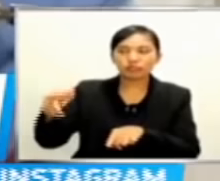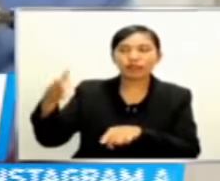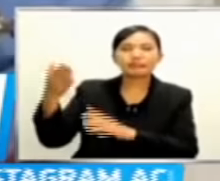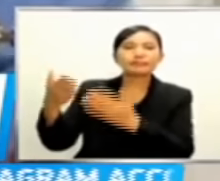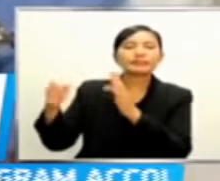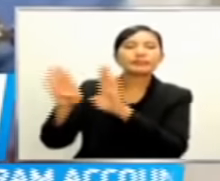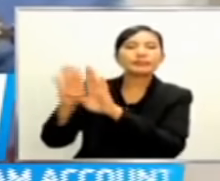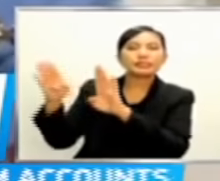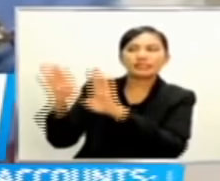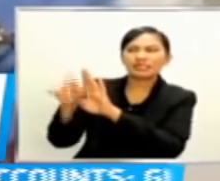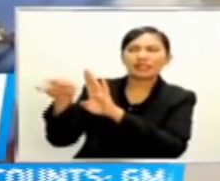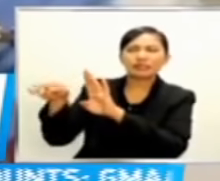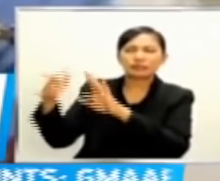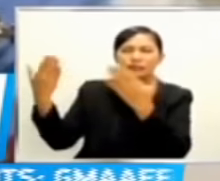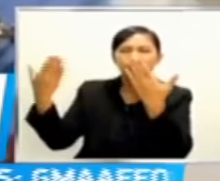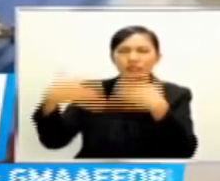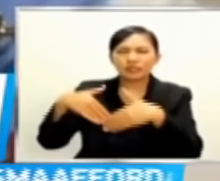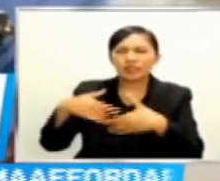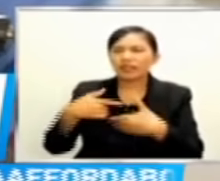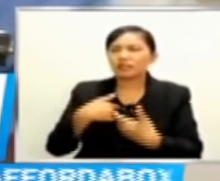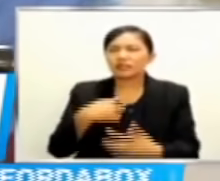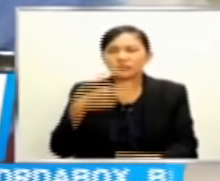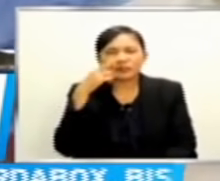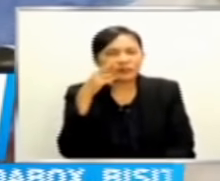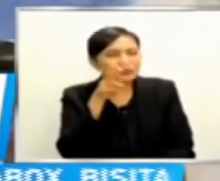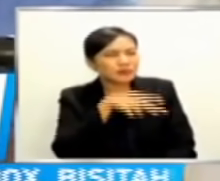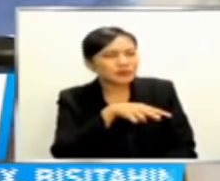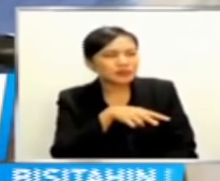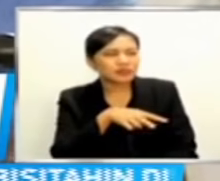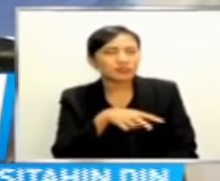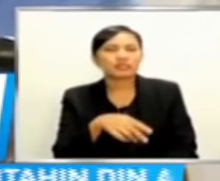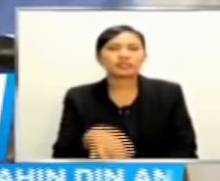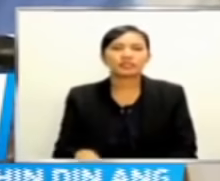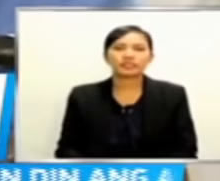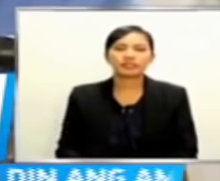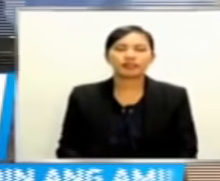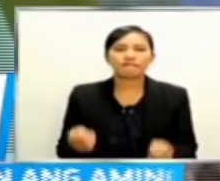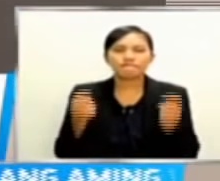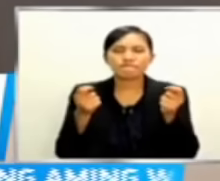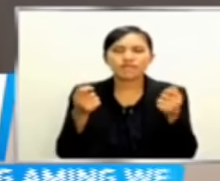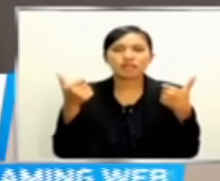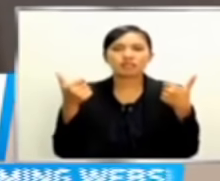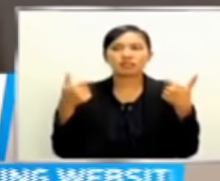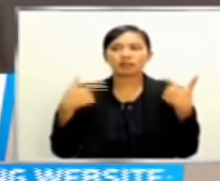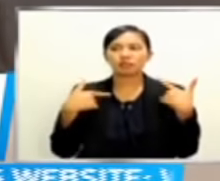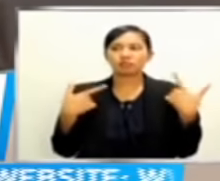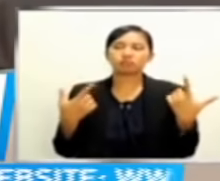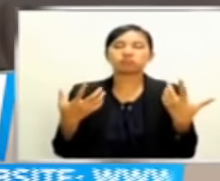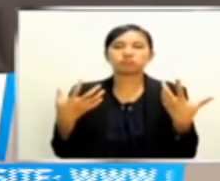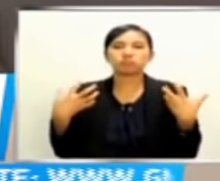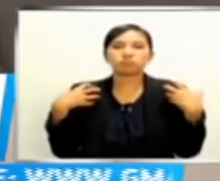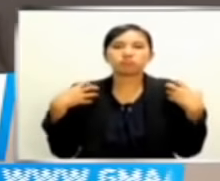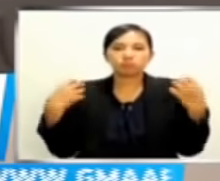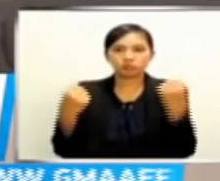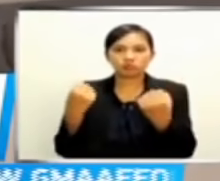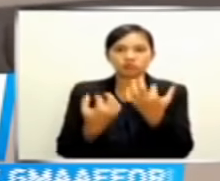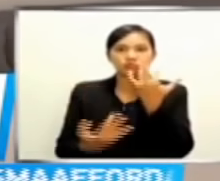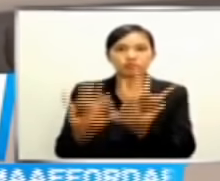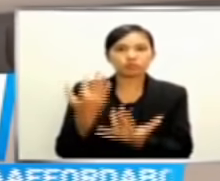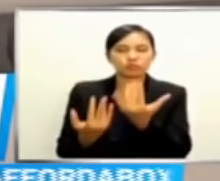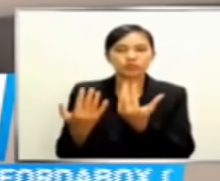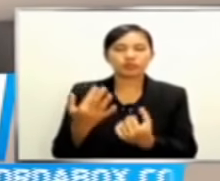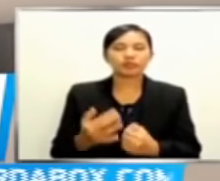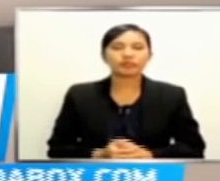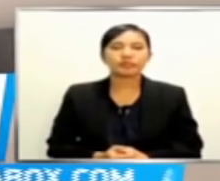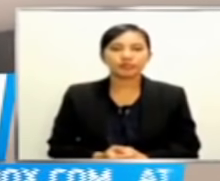yung paningin ko, ma'am. Kasi sa isang pikit lang, ma'am, pag ganun ko, malakas na yung apoy, ma'am. Si Sergeant Abud Asmawil, na